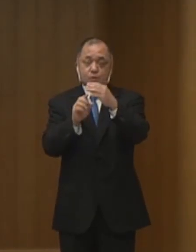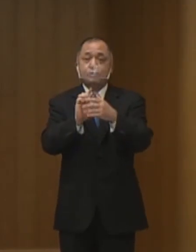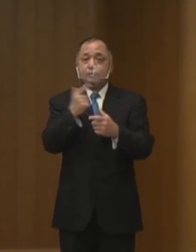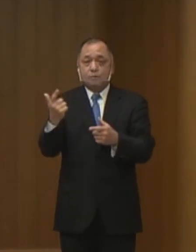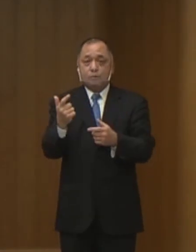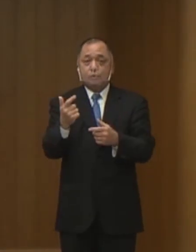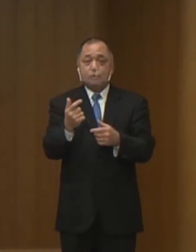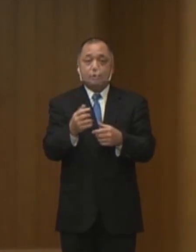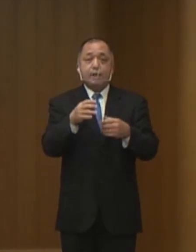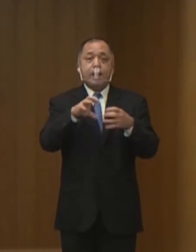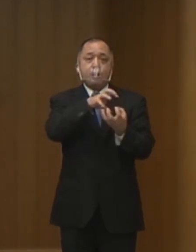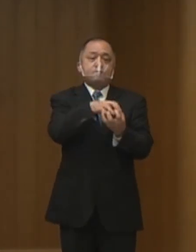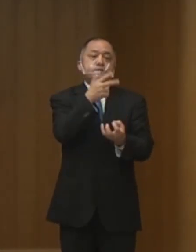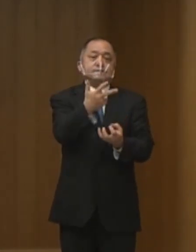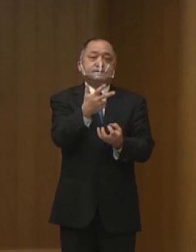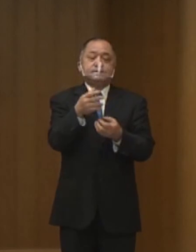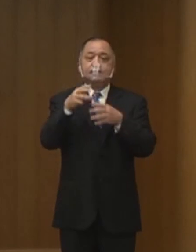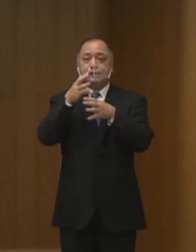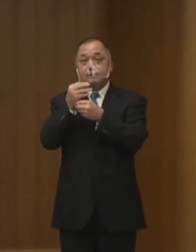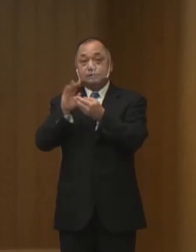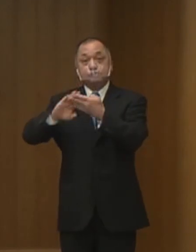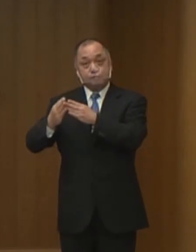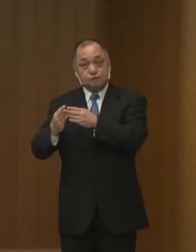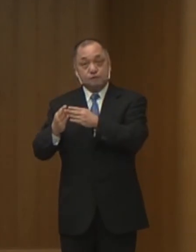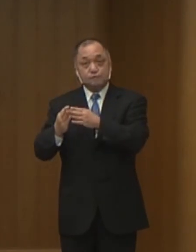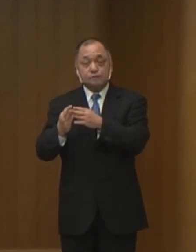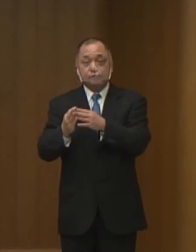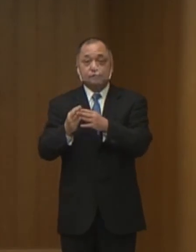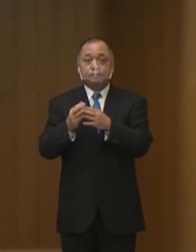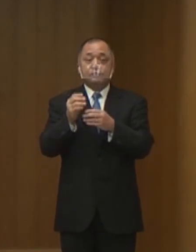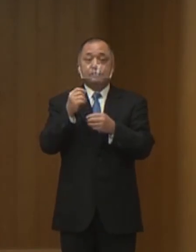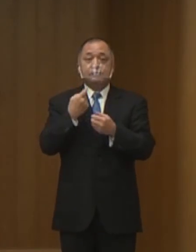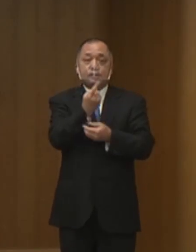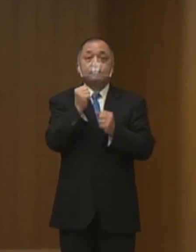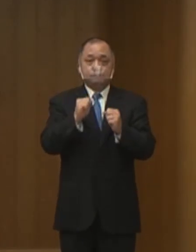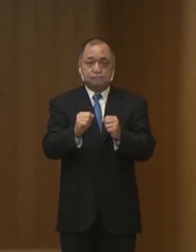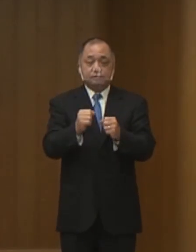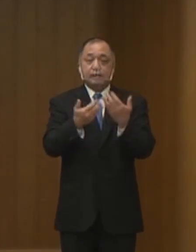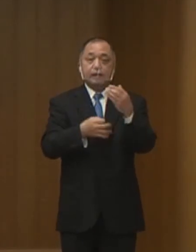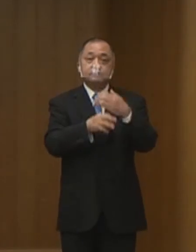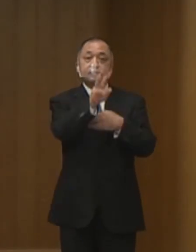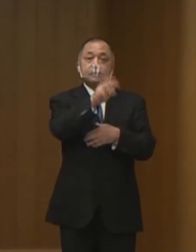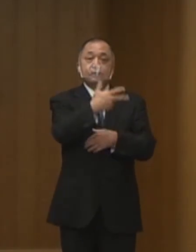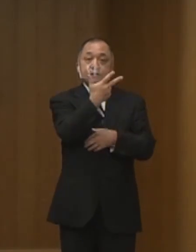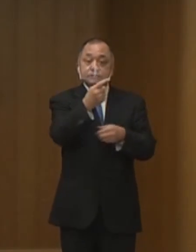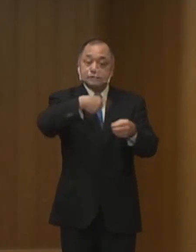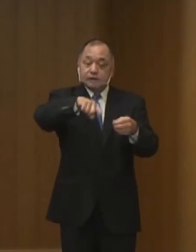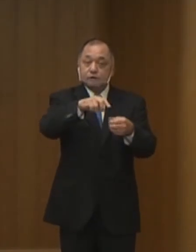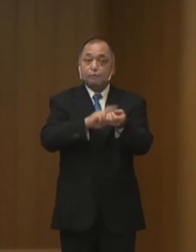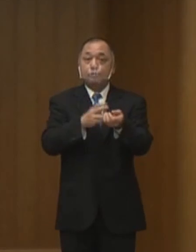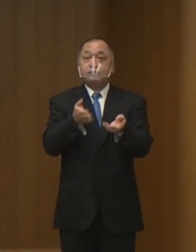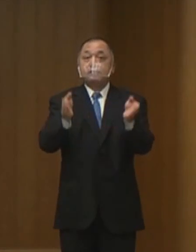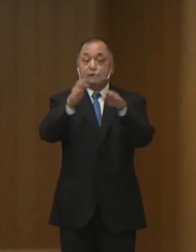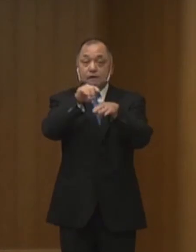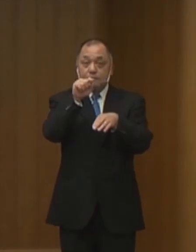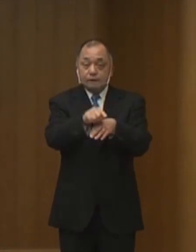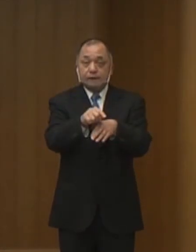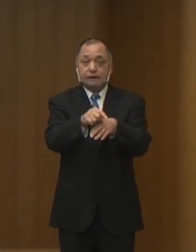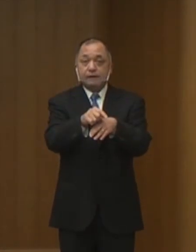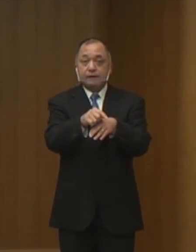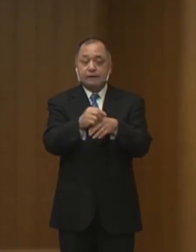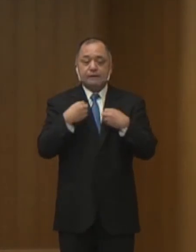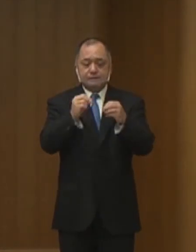など55名の患者搬送をしているところでございます。また旭川市内の病院におきまして大規模な集団感